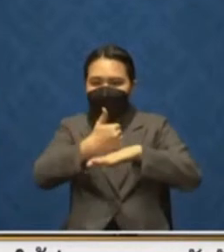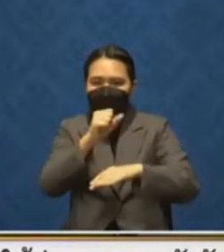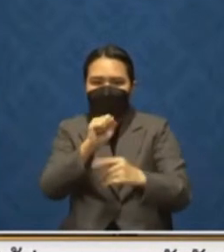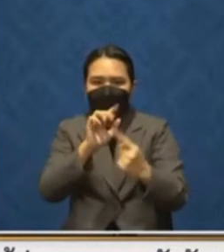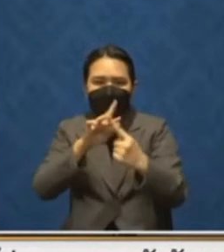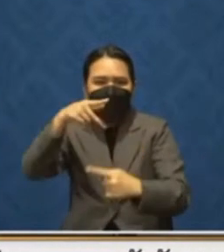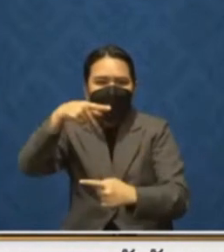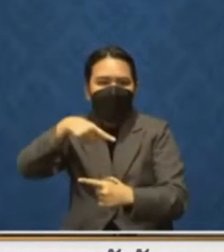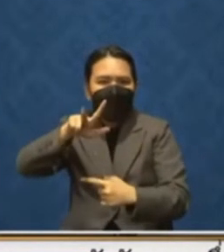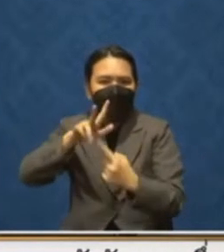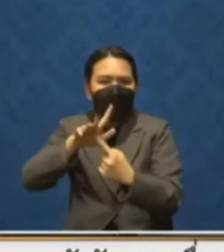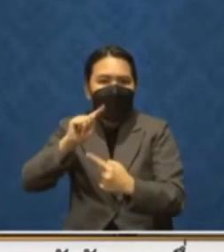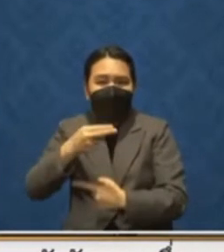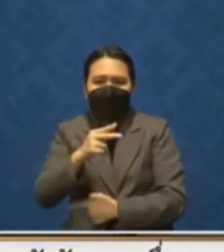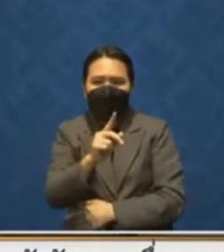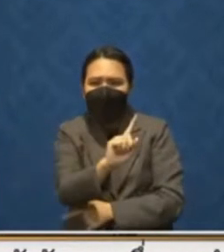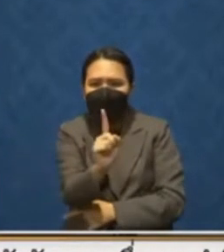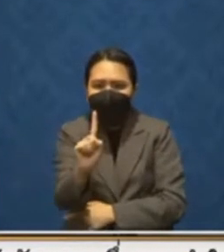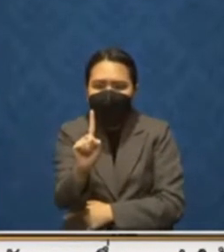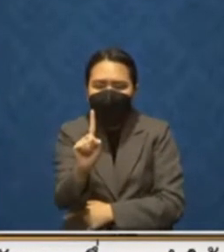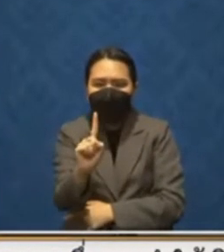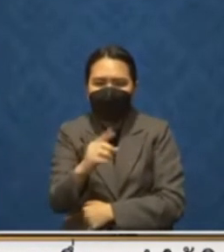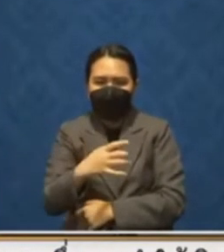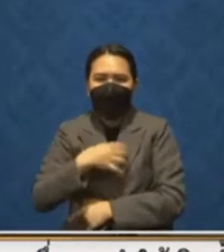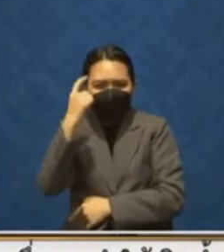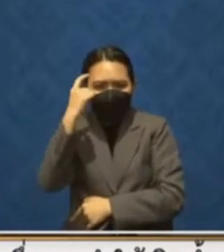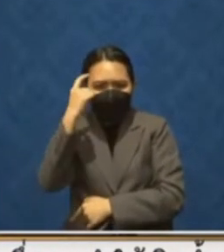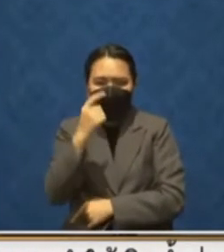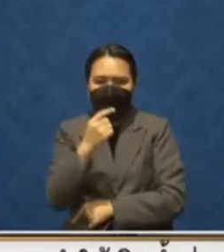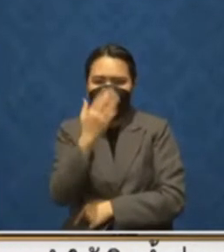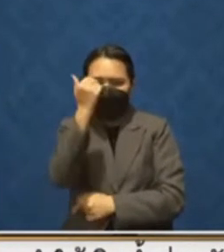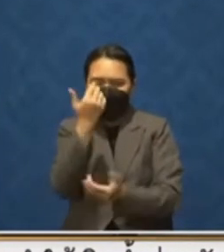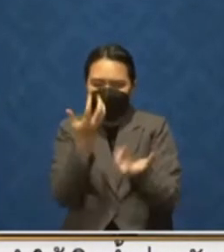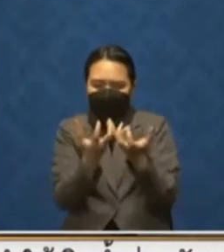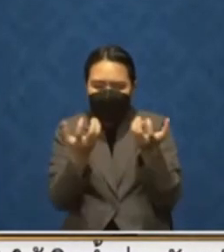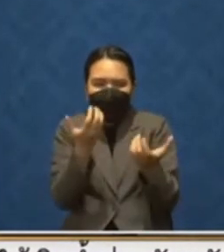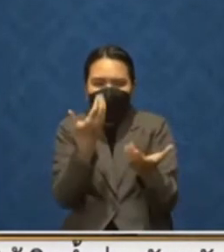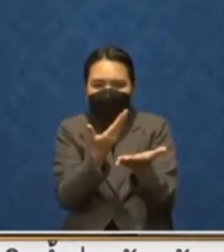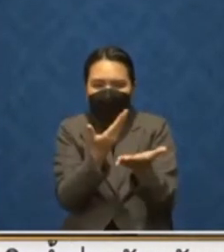เดี๋ยวจะได้รู้ว่ามันแพงเพราะใครฮะ